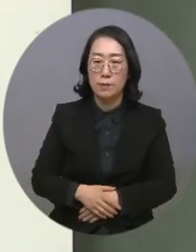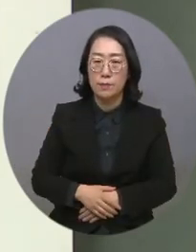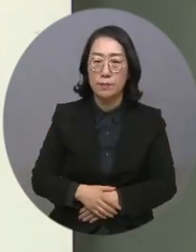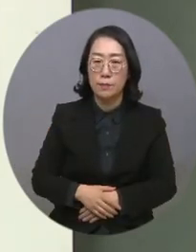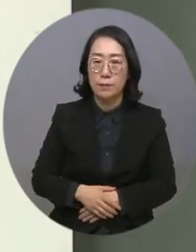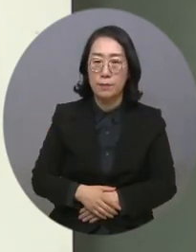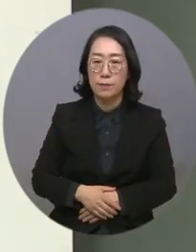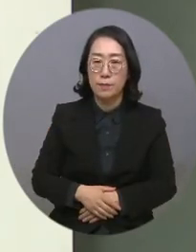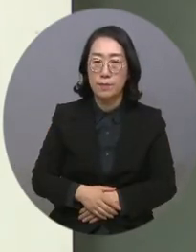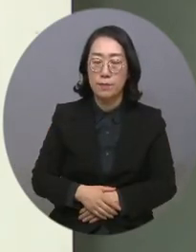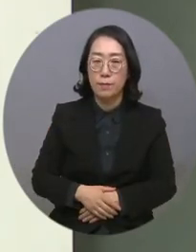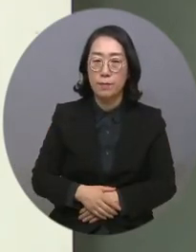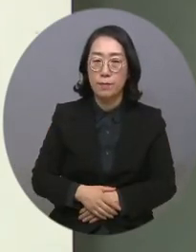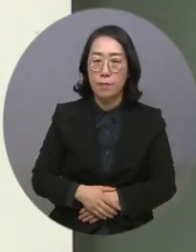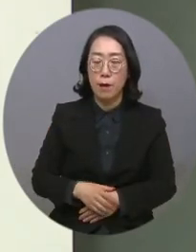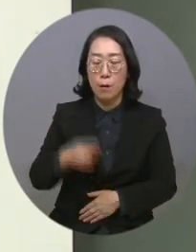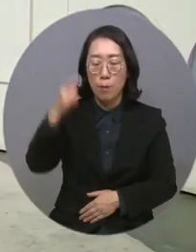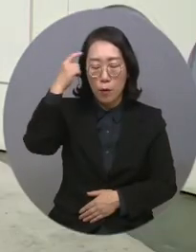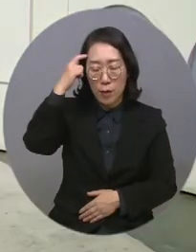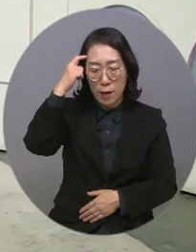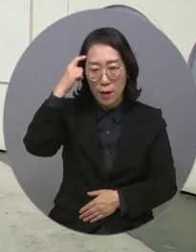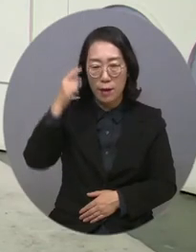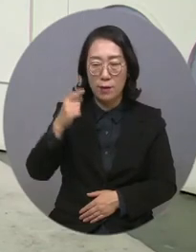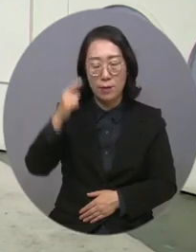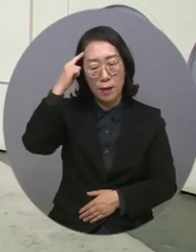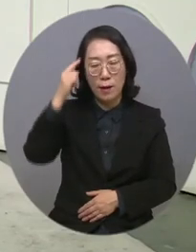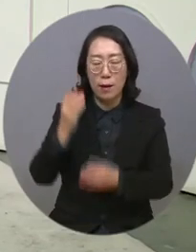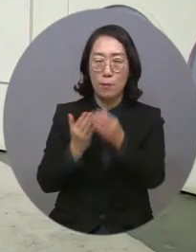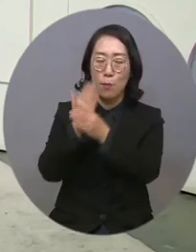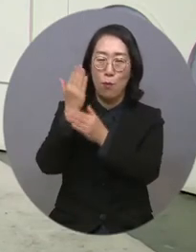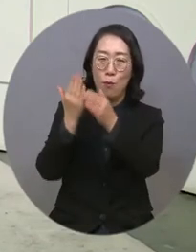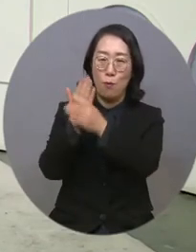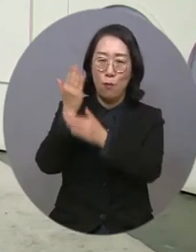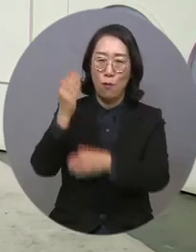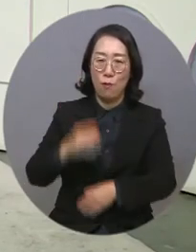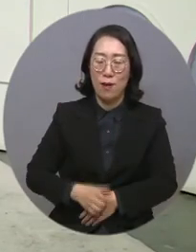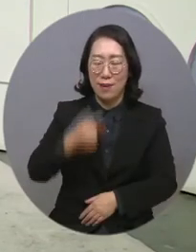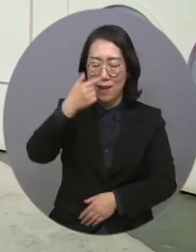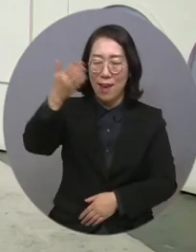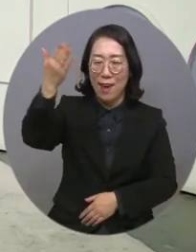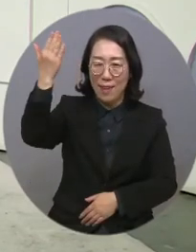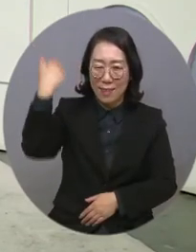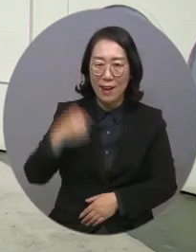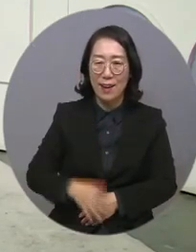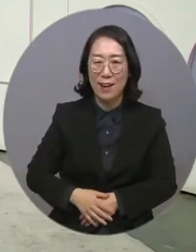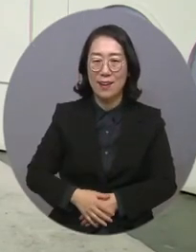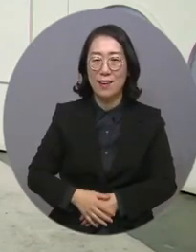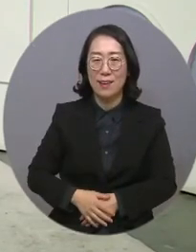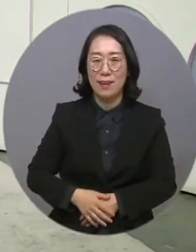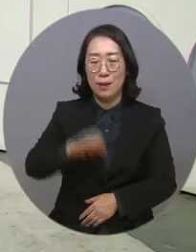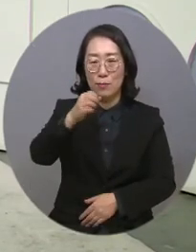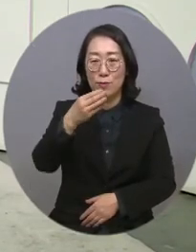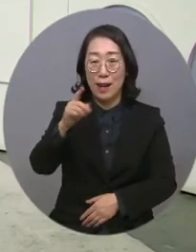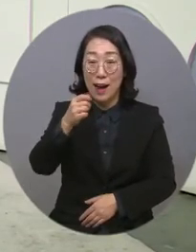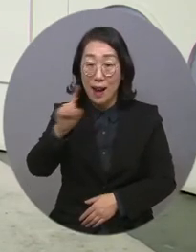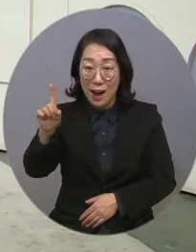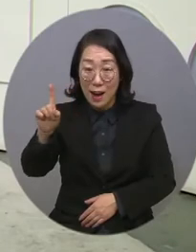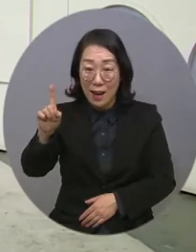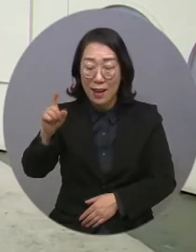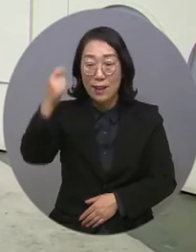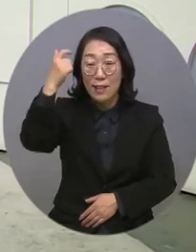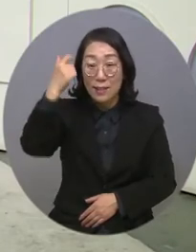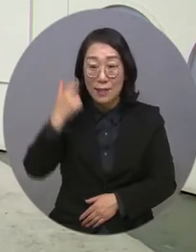막 머리를 스쳐가는 과거의 프라하의 봄을 느끼는